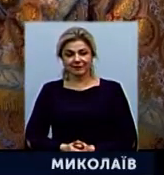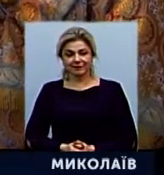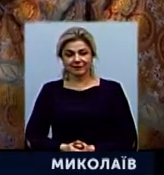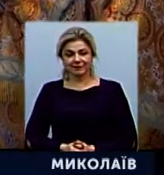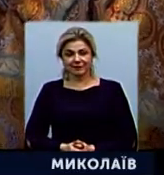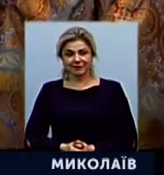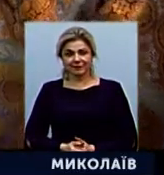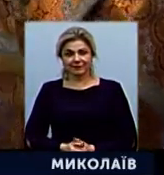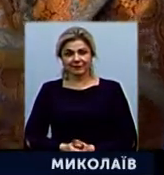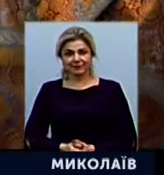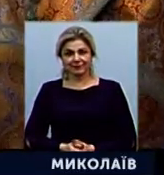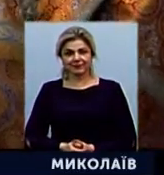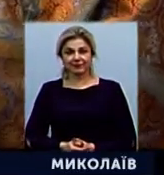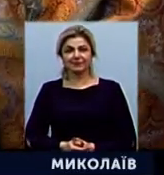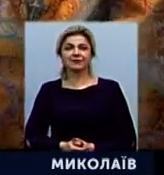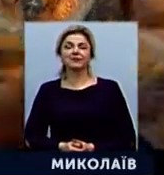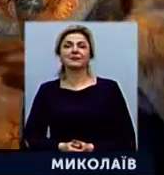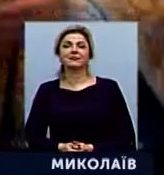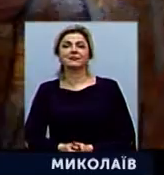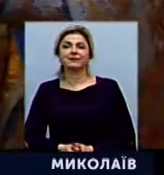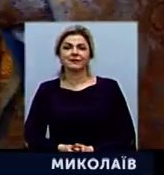Я то могло стоїти.